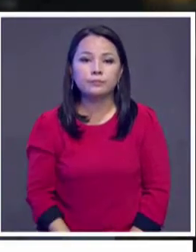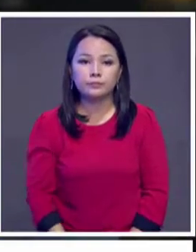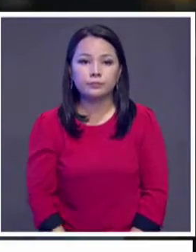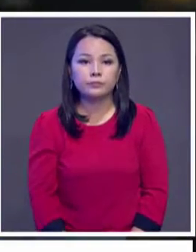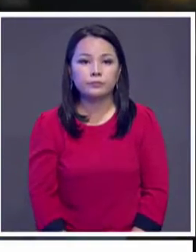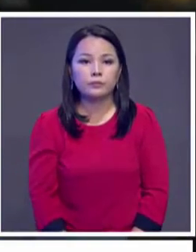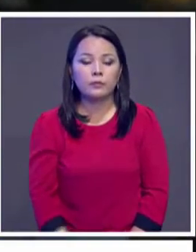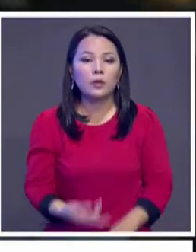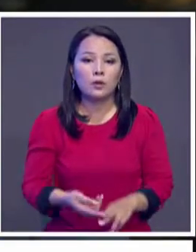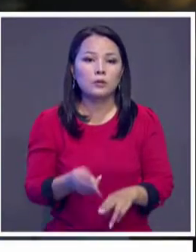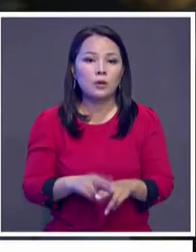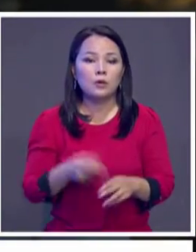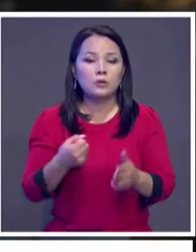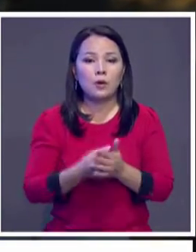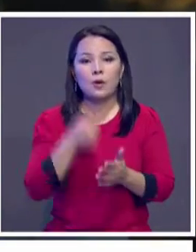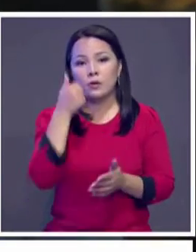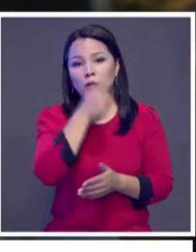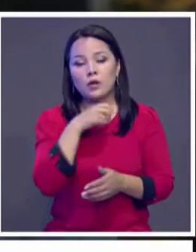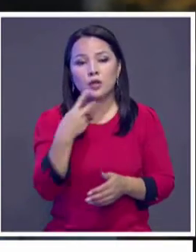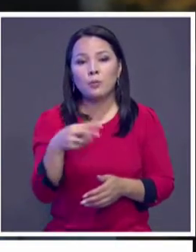алмаспақ. Осыдан 23 жыл бұрын